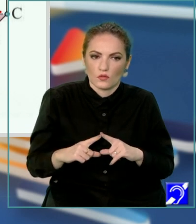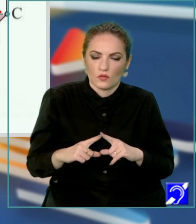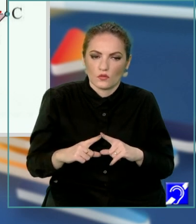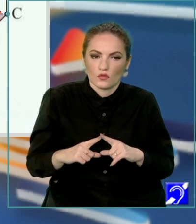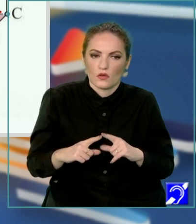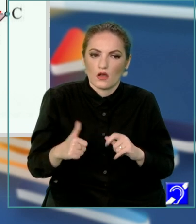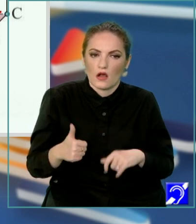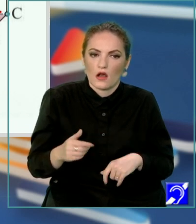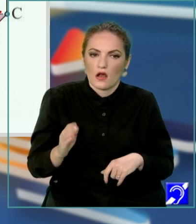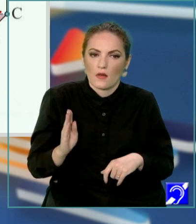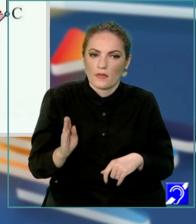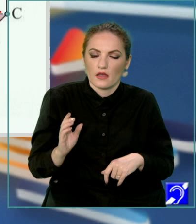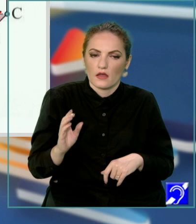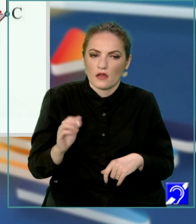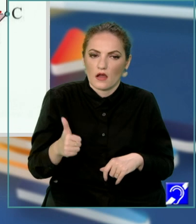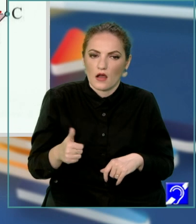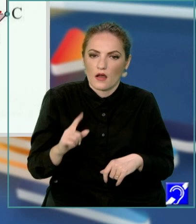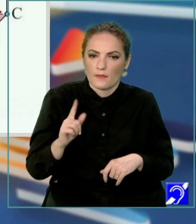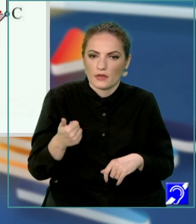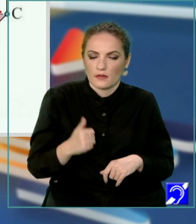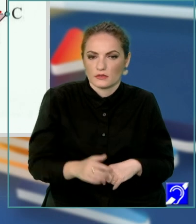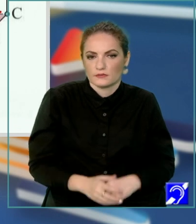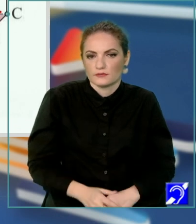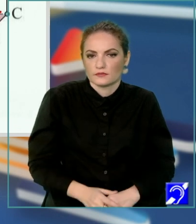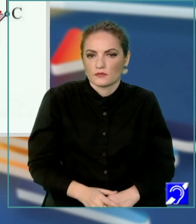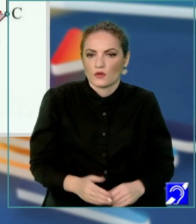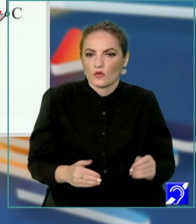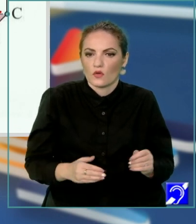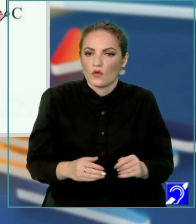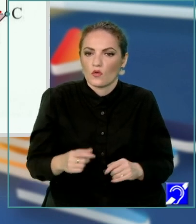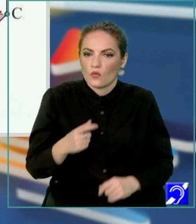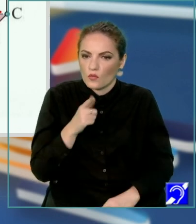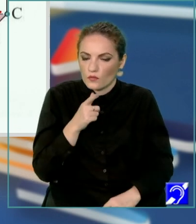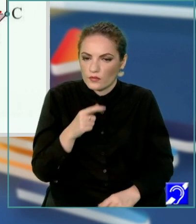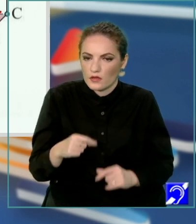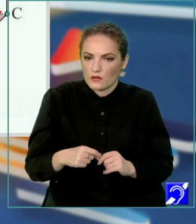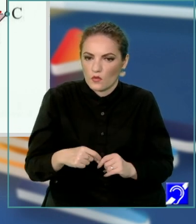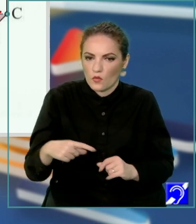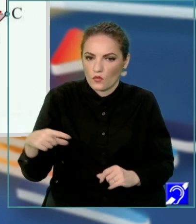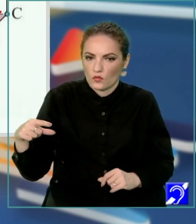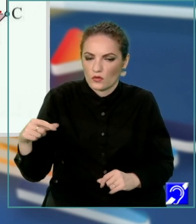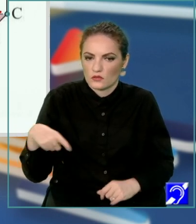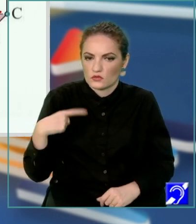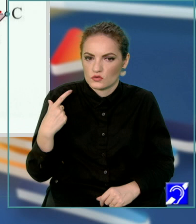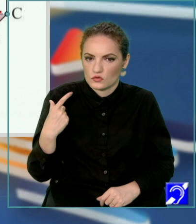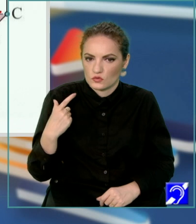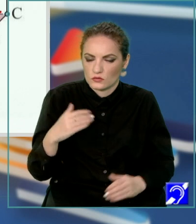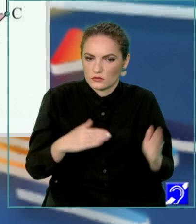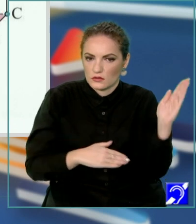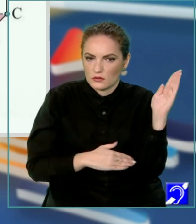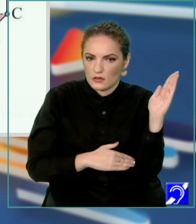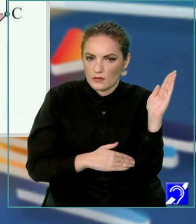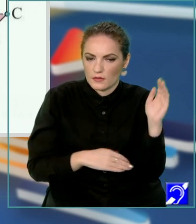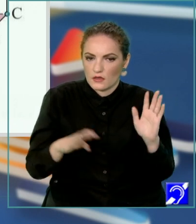b b prim Este drept și triunghiul a a prim D prim unde unghiul a prim D prim Este